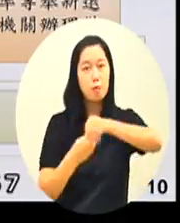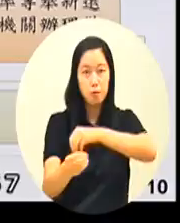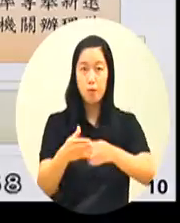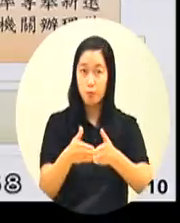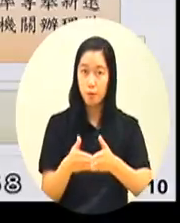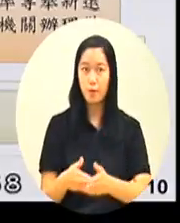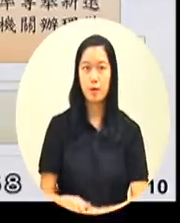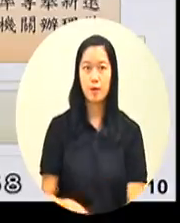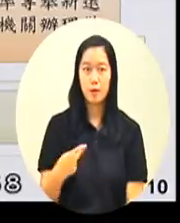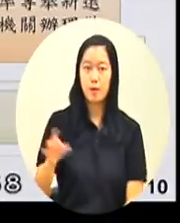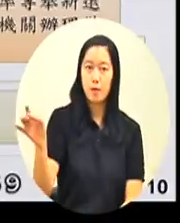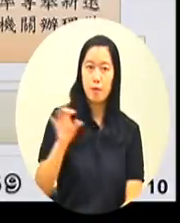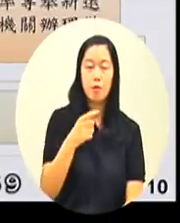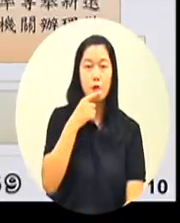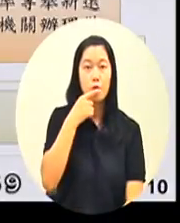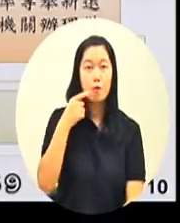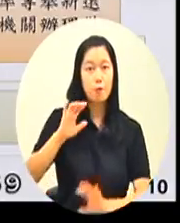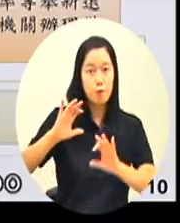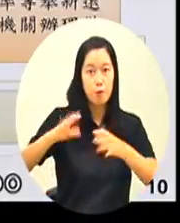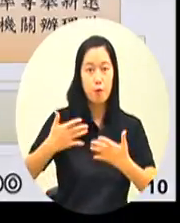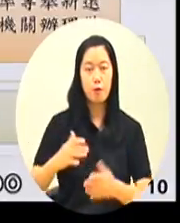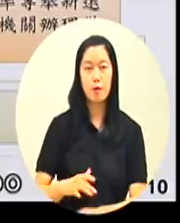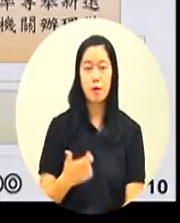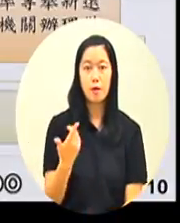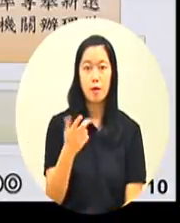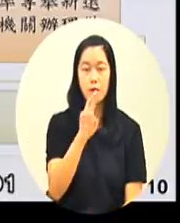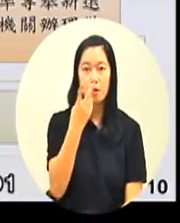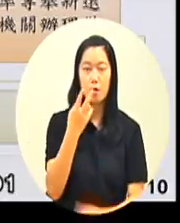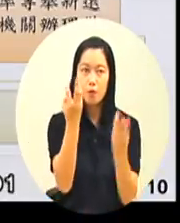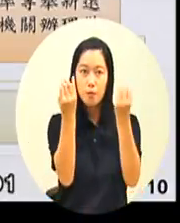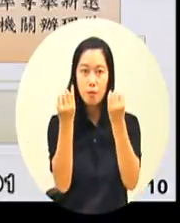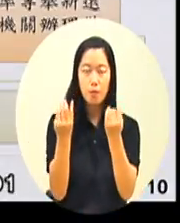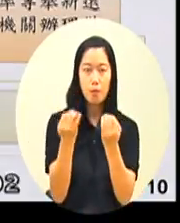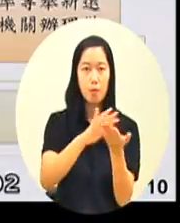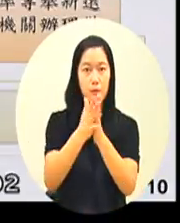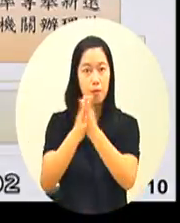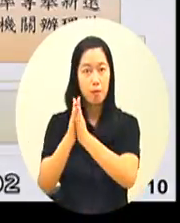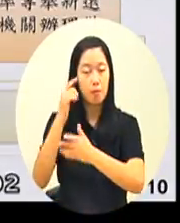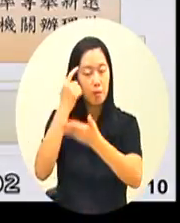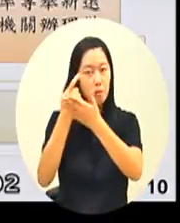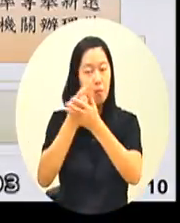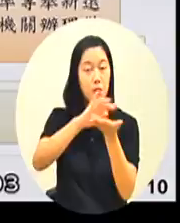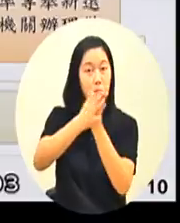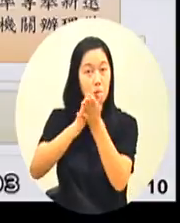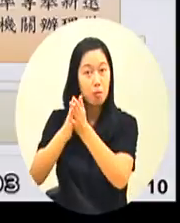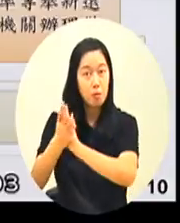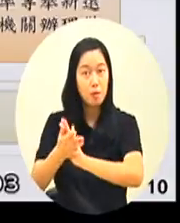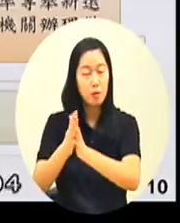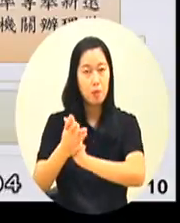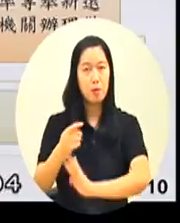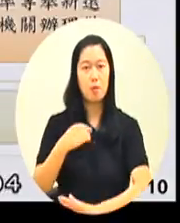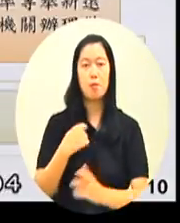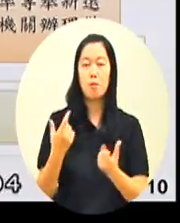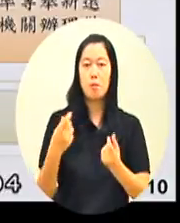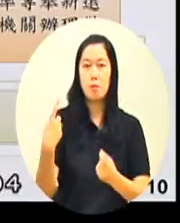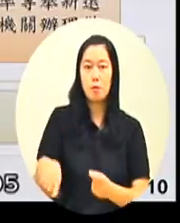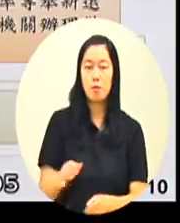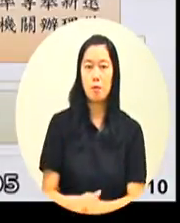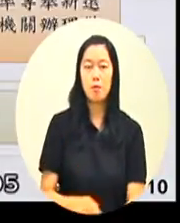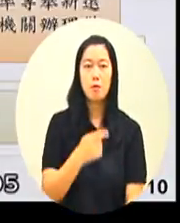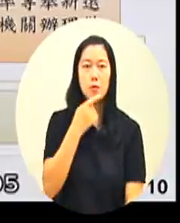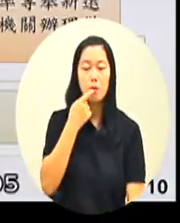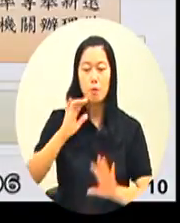过利率观察，利率的变化是每天都在变化的。我们当然是找低的利率